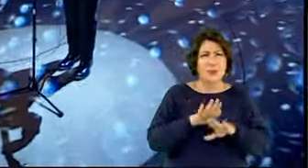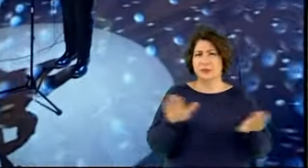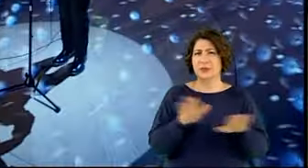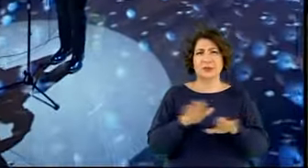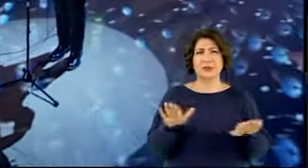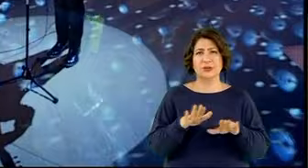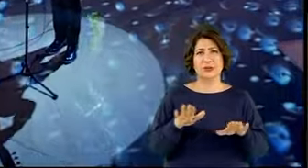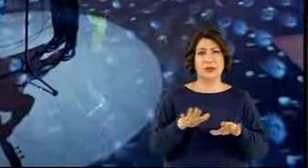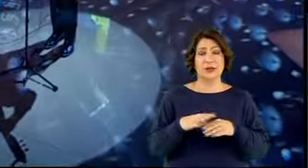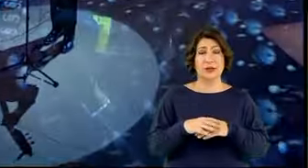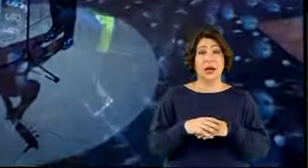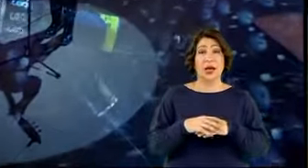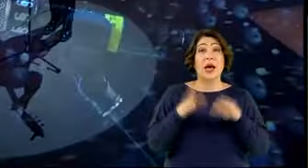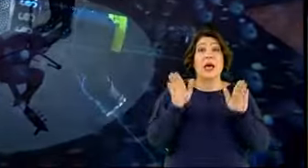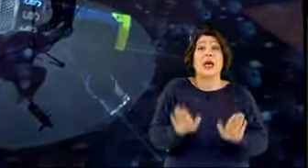kalmamız,